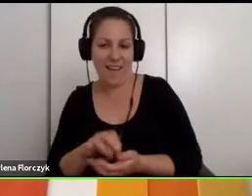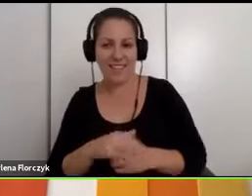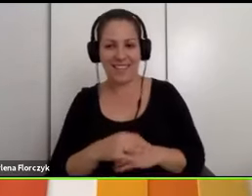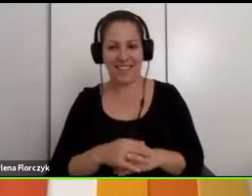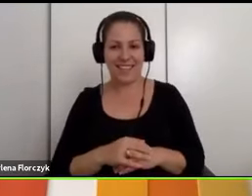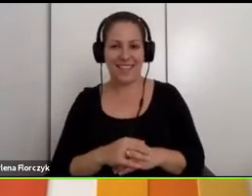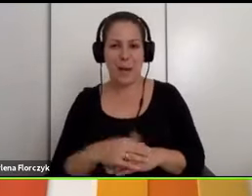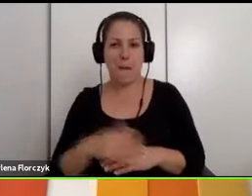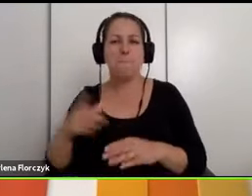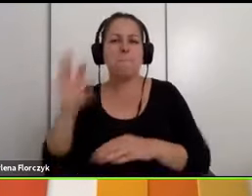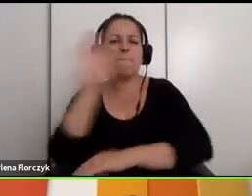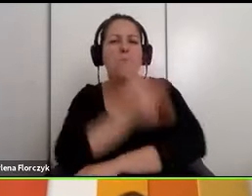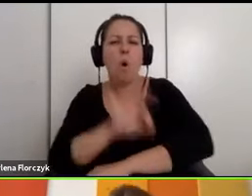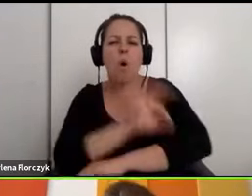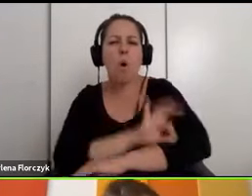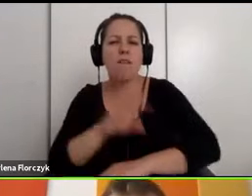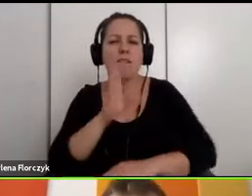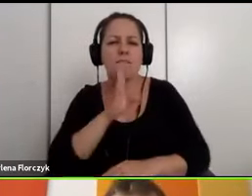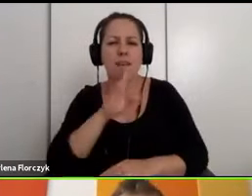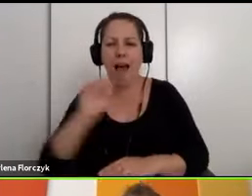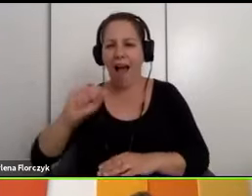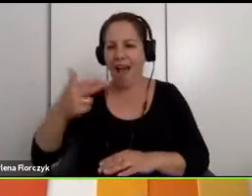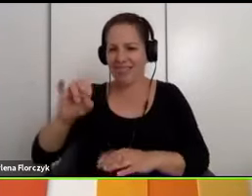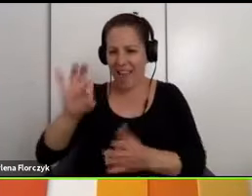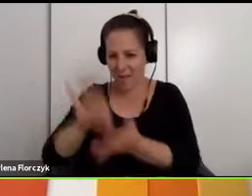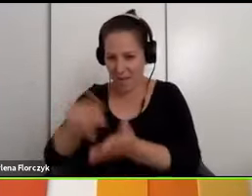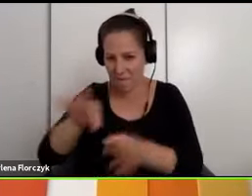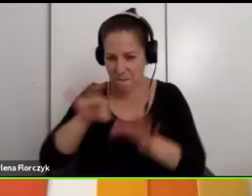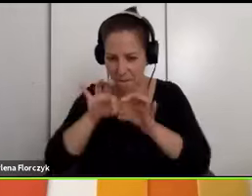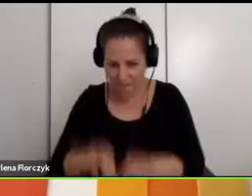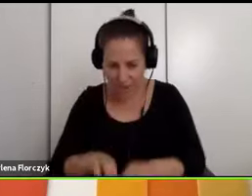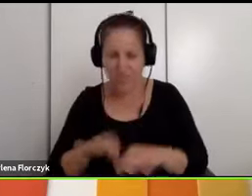W projekcie, który zresztą Ania prowadziła,